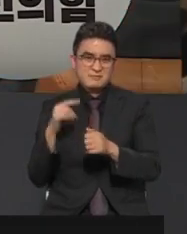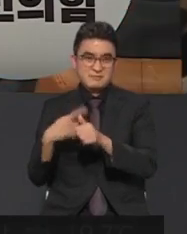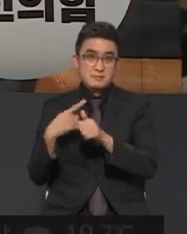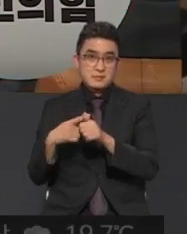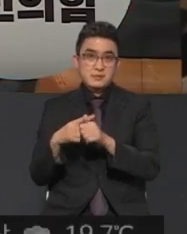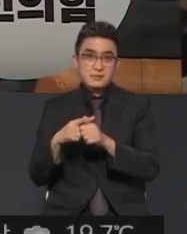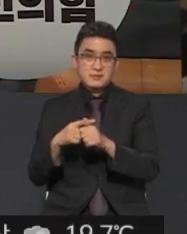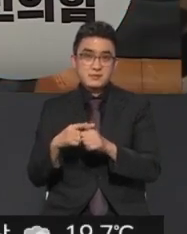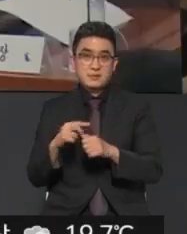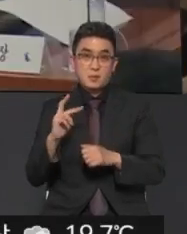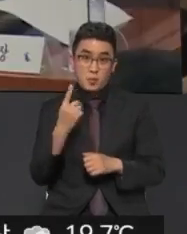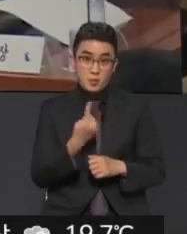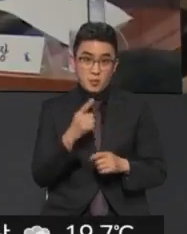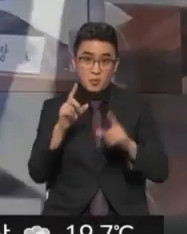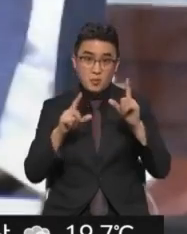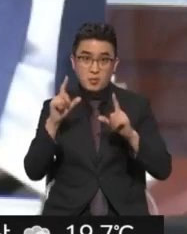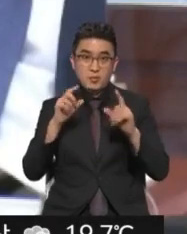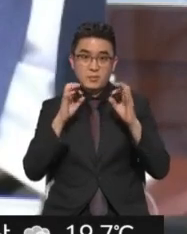없었습니다